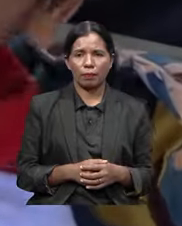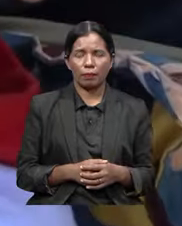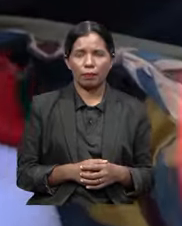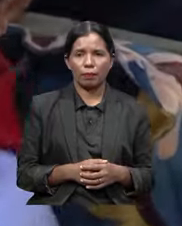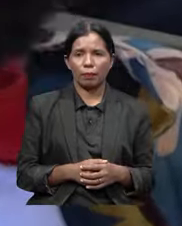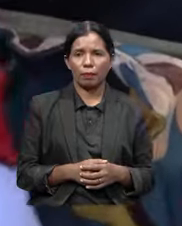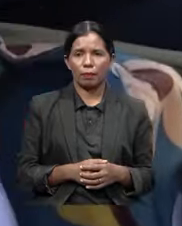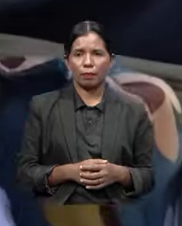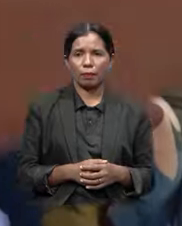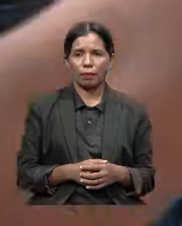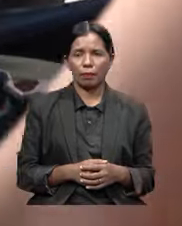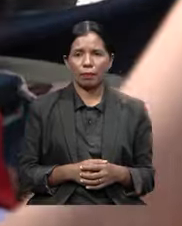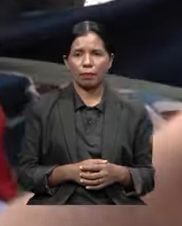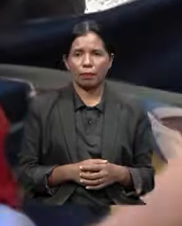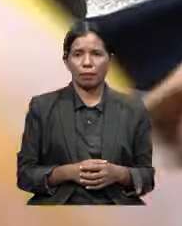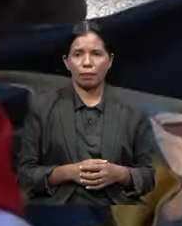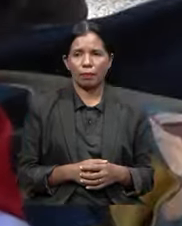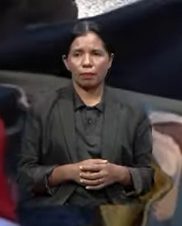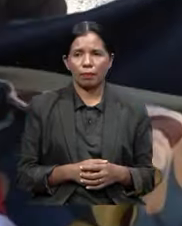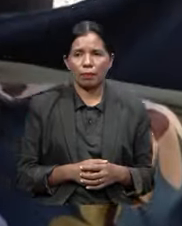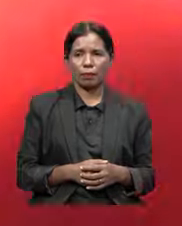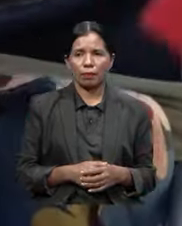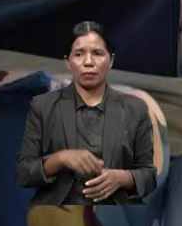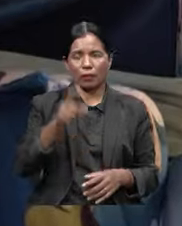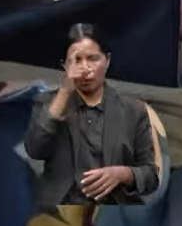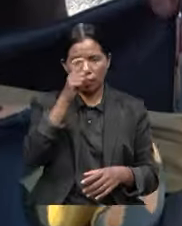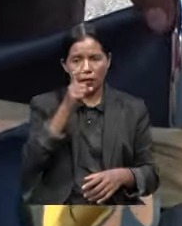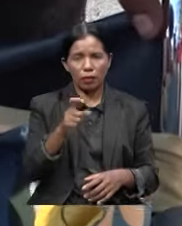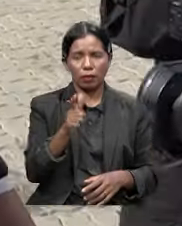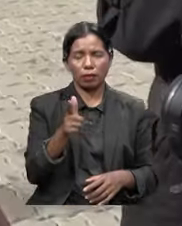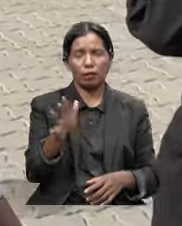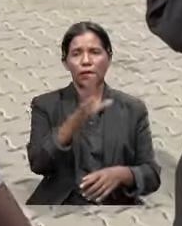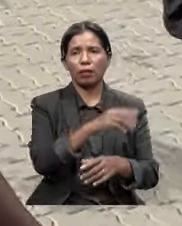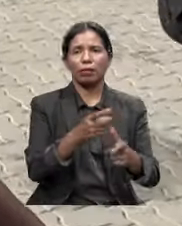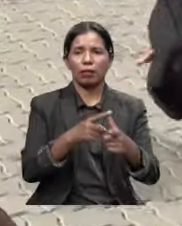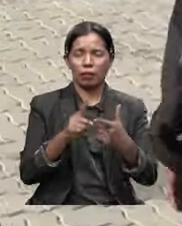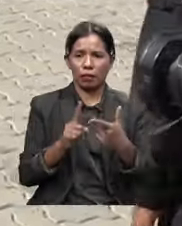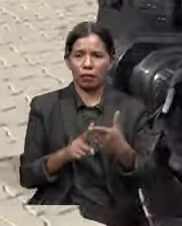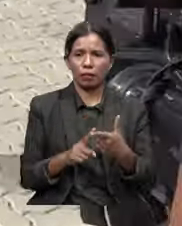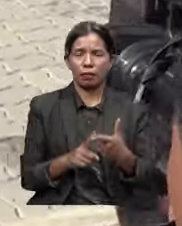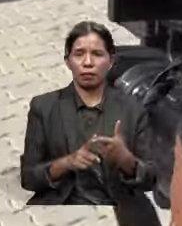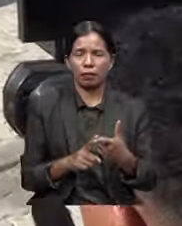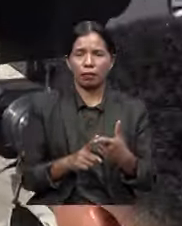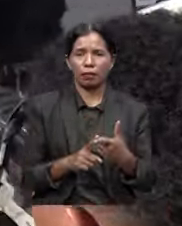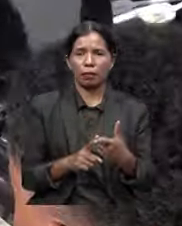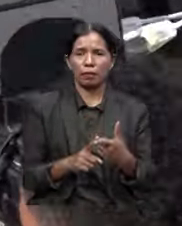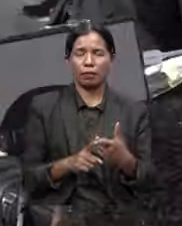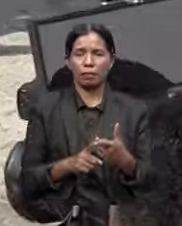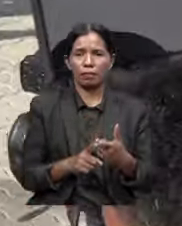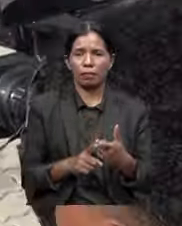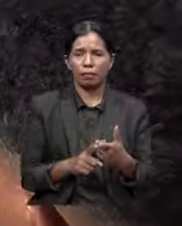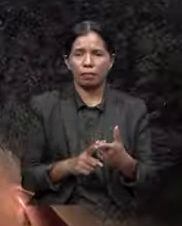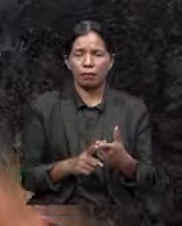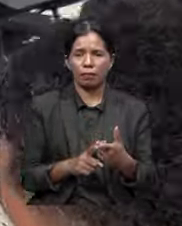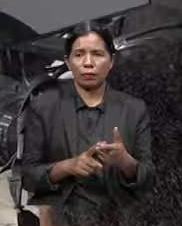Iha terse ne deficiente ida honoran lariu de Jesus tinang ronu resin lima hela iha motayel hetan benson spesial husiam Papa Francisco